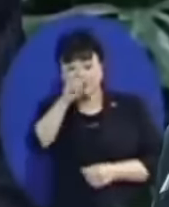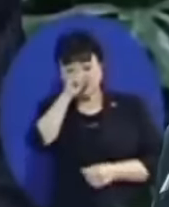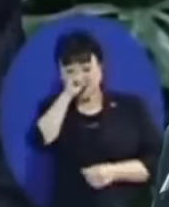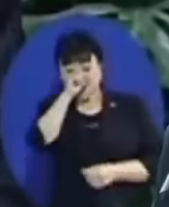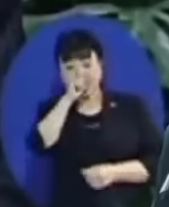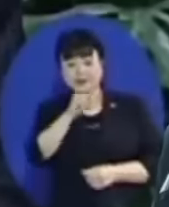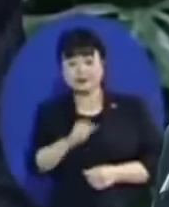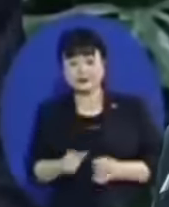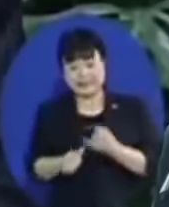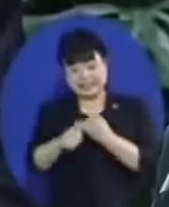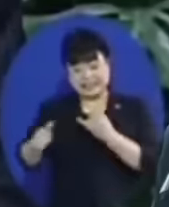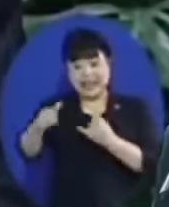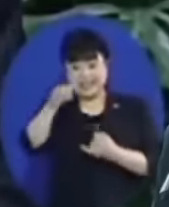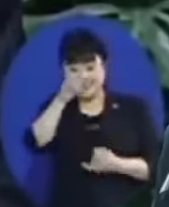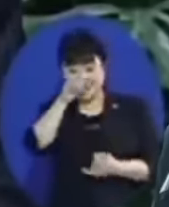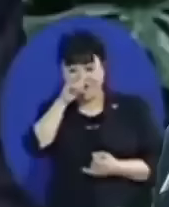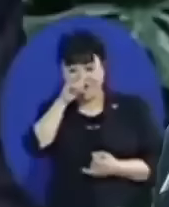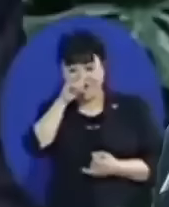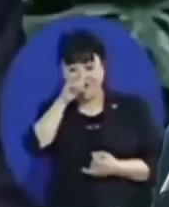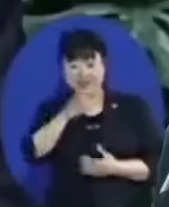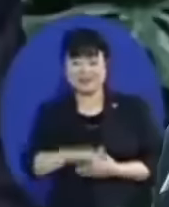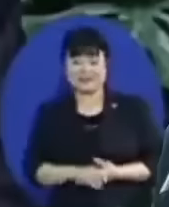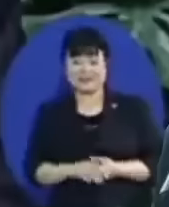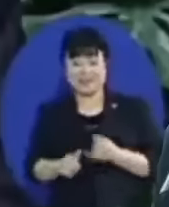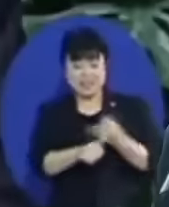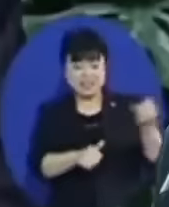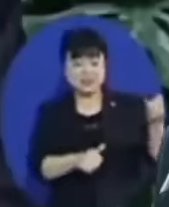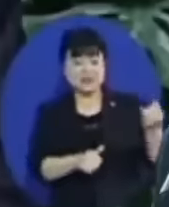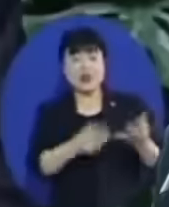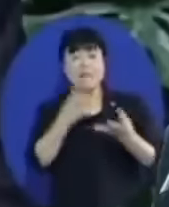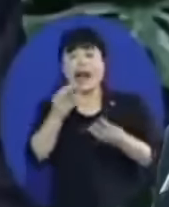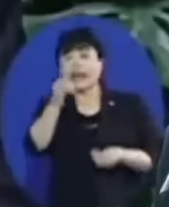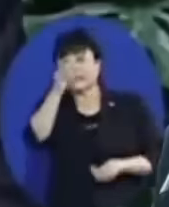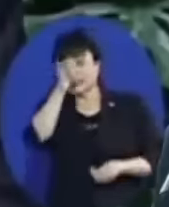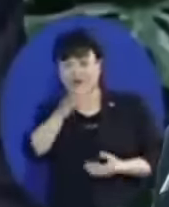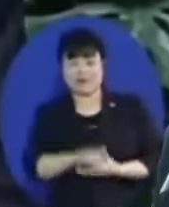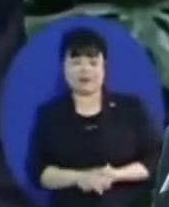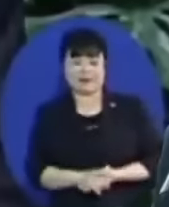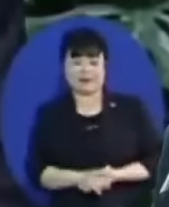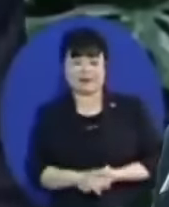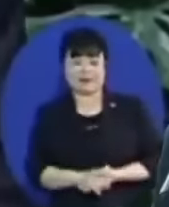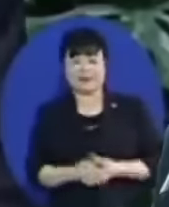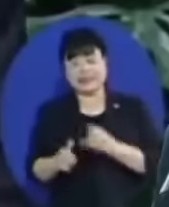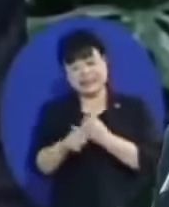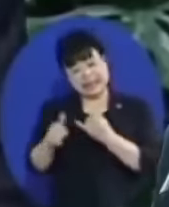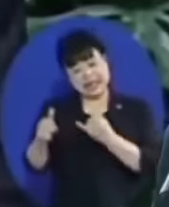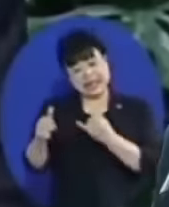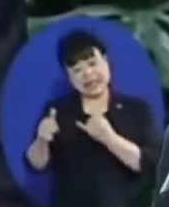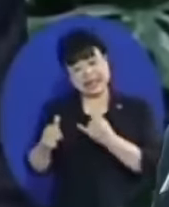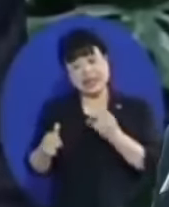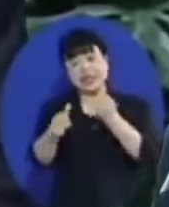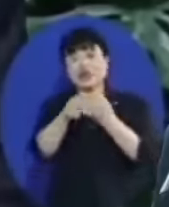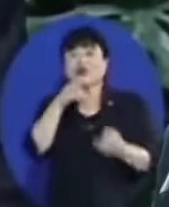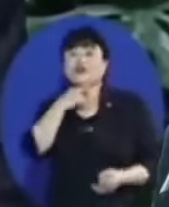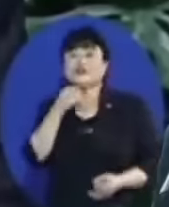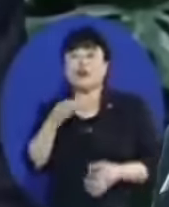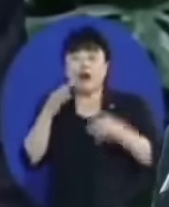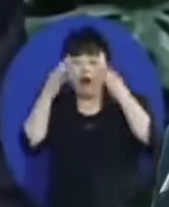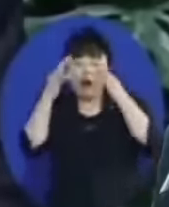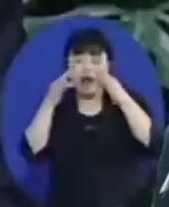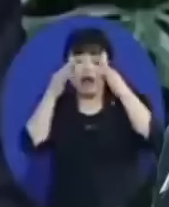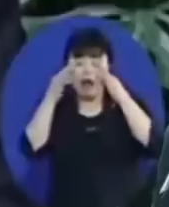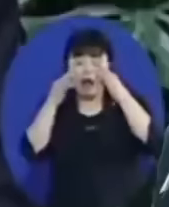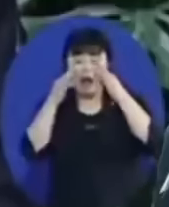좋은 신랑감이 있는데 신부가 여러 명이 있어서 그 신랑에게 시집을 가고자 애를 써서